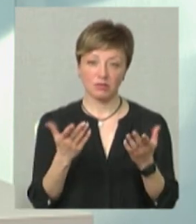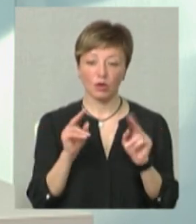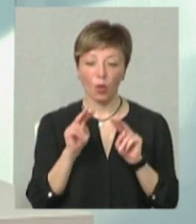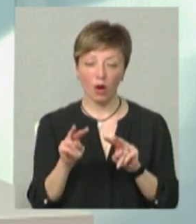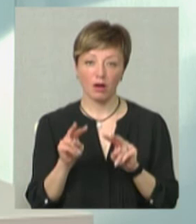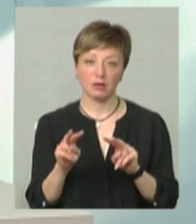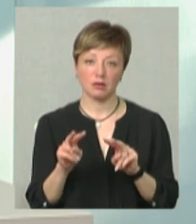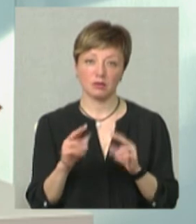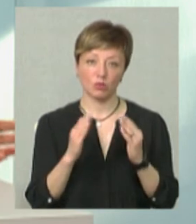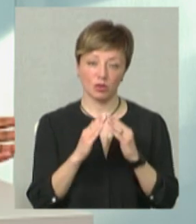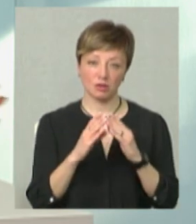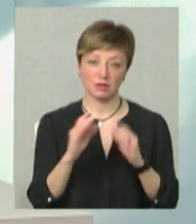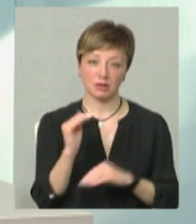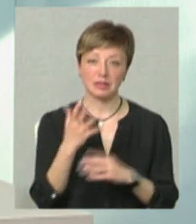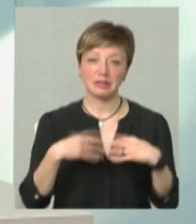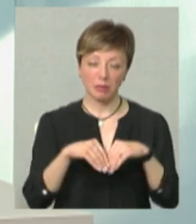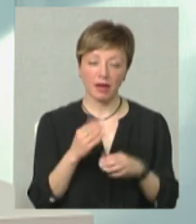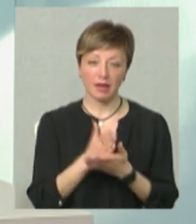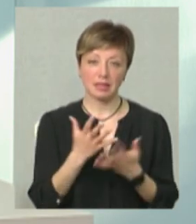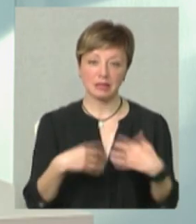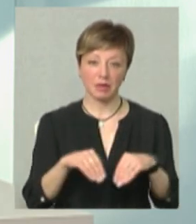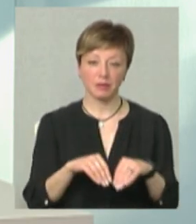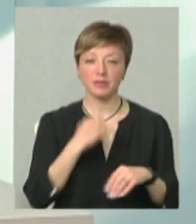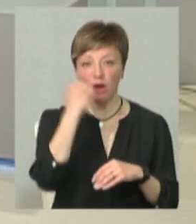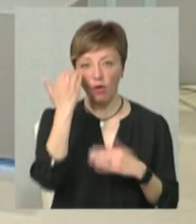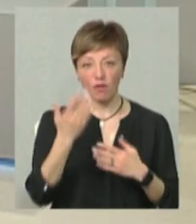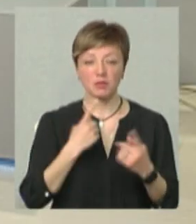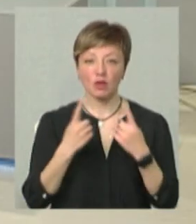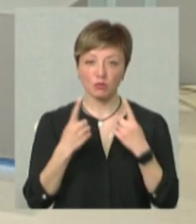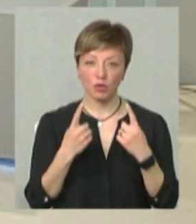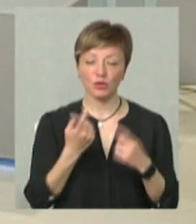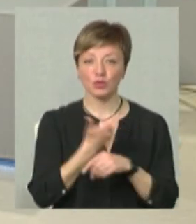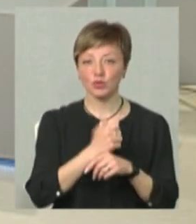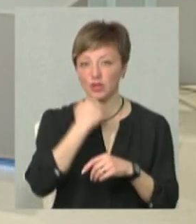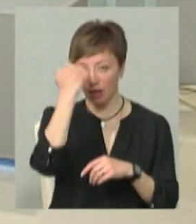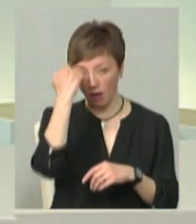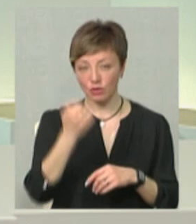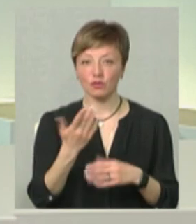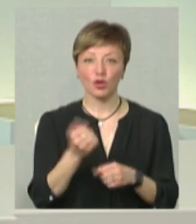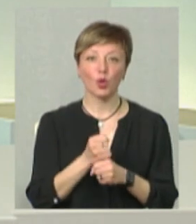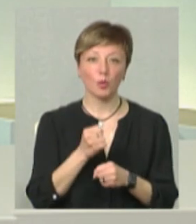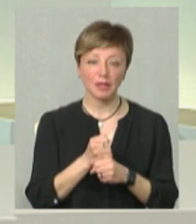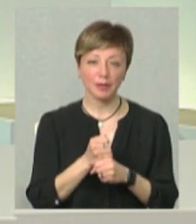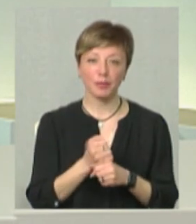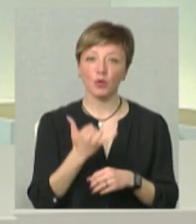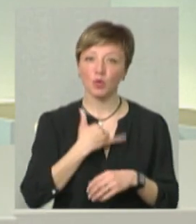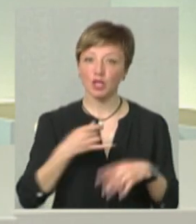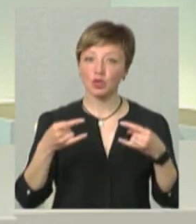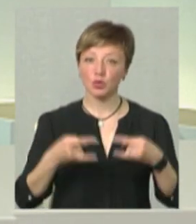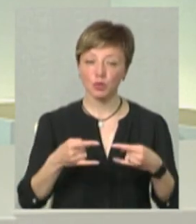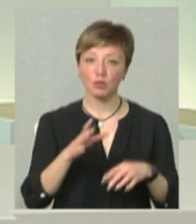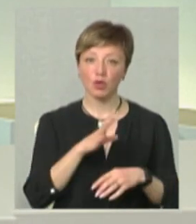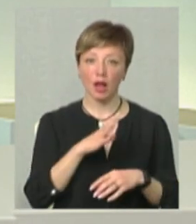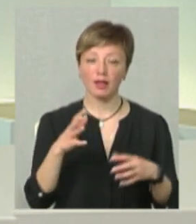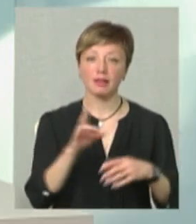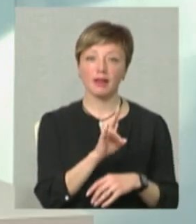догляді в дитячому будинку. Сім'я – це є сім'я. Дякую вам за розмову, дуже дякую за те, що ви робите. У нашій студії